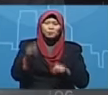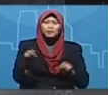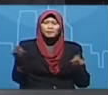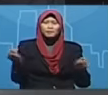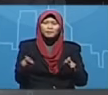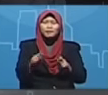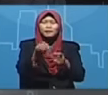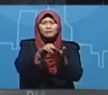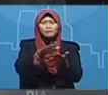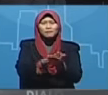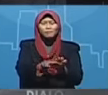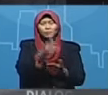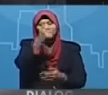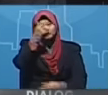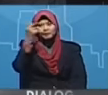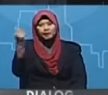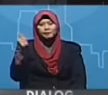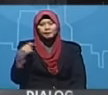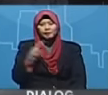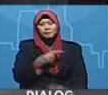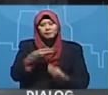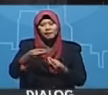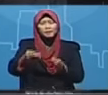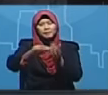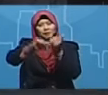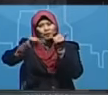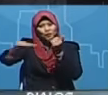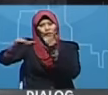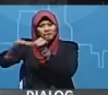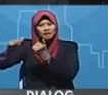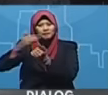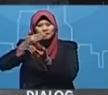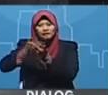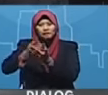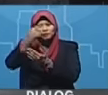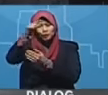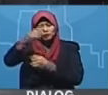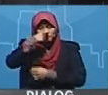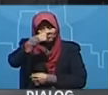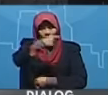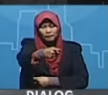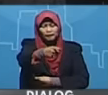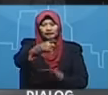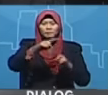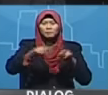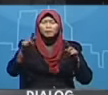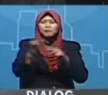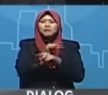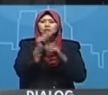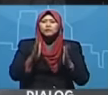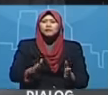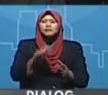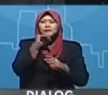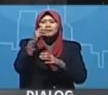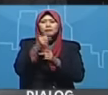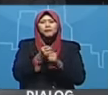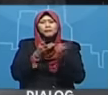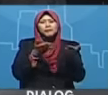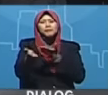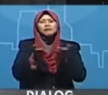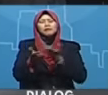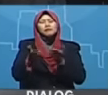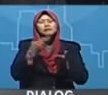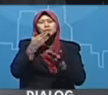Sebab seolah-olah kita ni bagi promosi yang baik kepada pengguna untuk menarik, tapi akhirnya pengguna tidak mendapat perkhidmatan yang